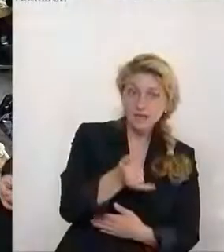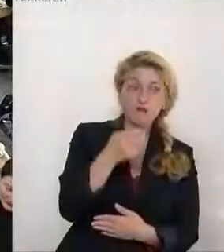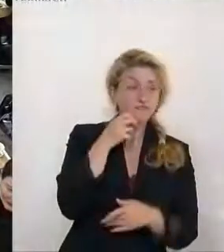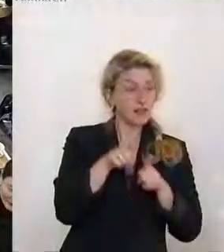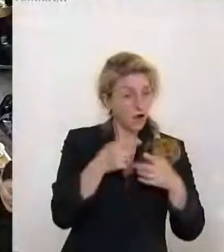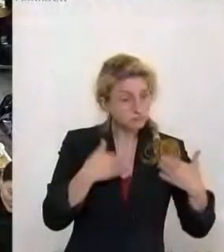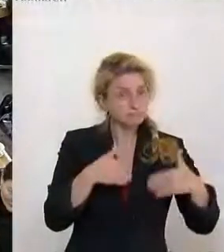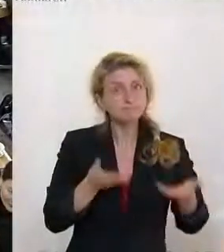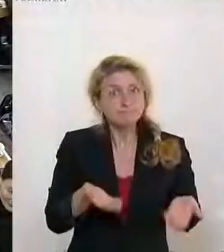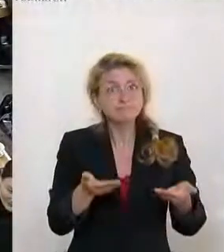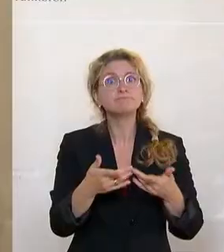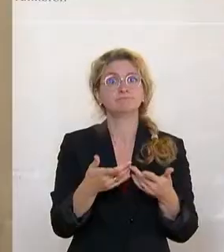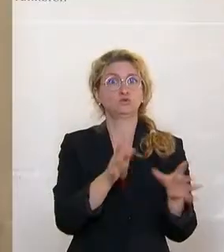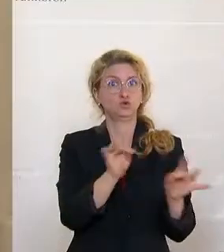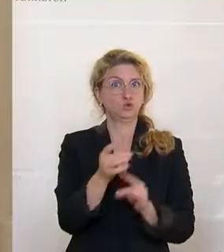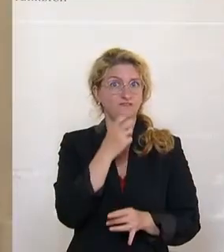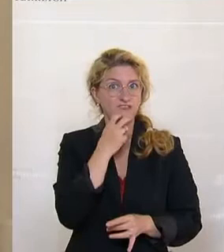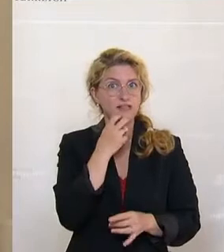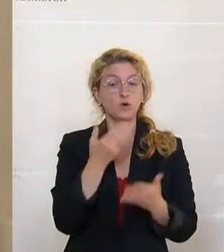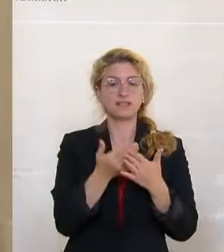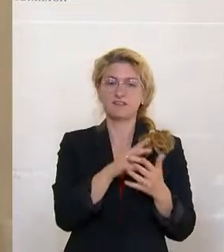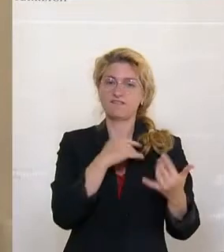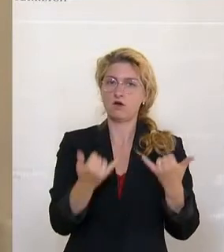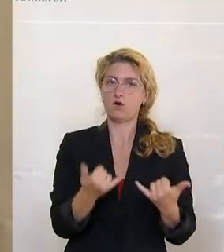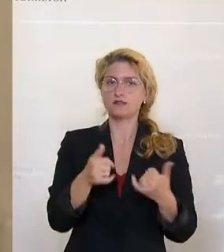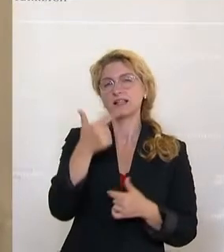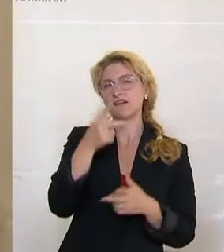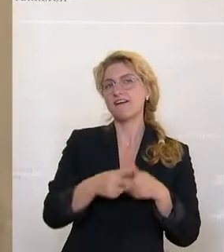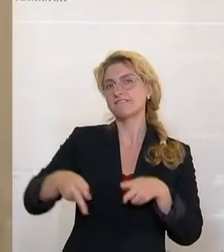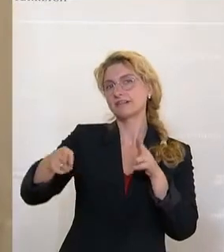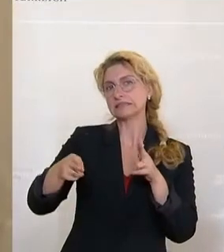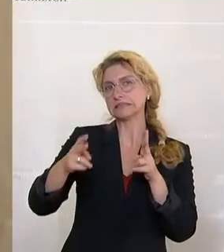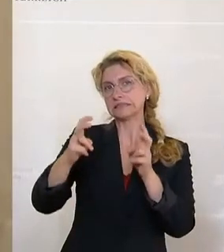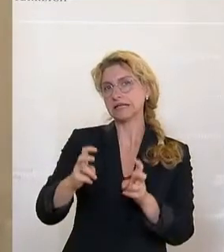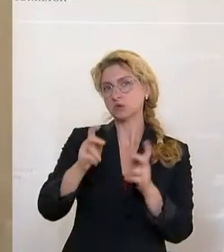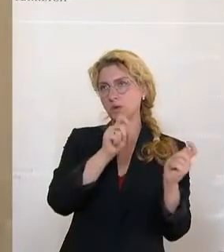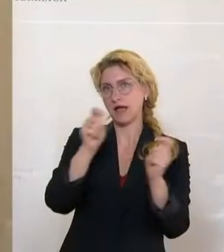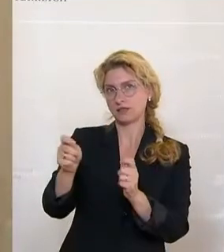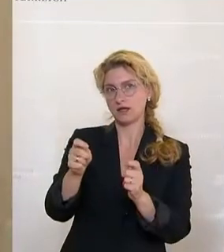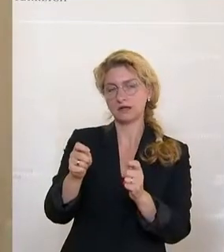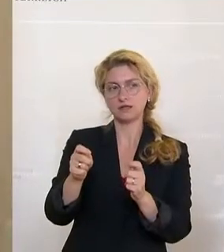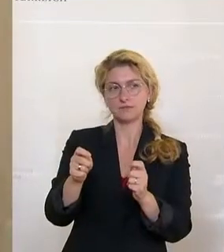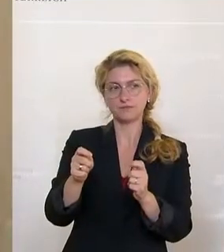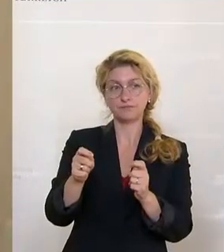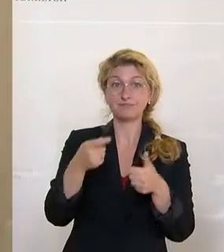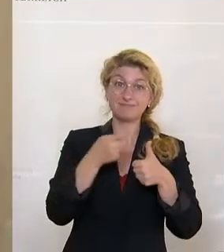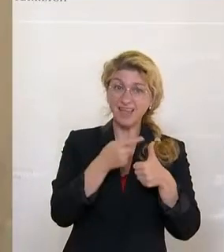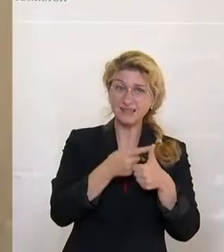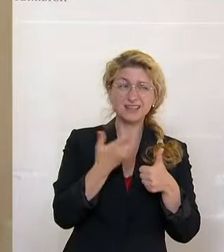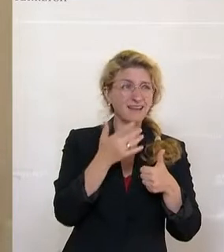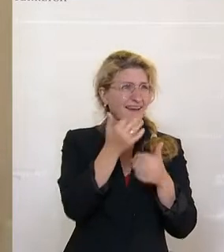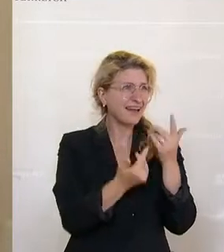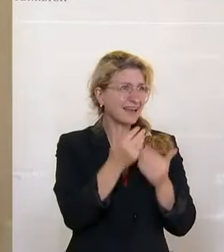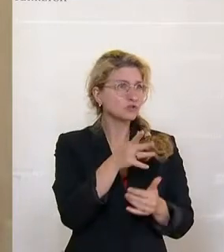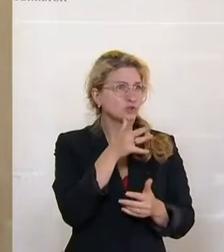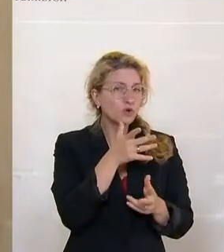beschleunigend endlich etwas tun. Und demnach haben wir heute 2 Fristsetzungsanträge eingebracht. Einen, damit der Rechnungshof endlich echte